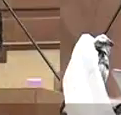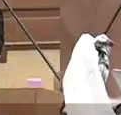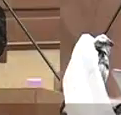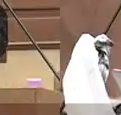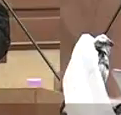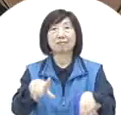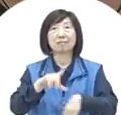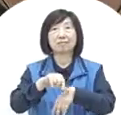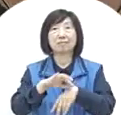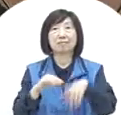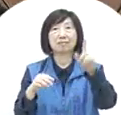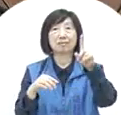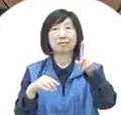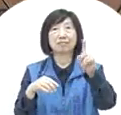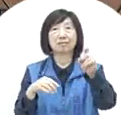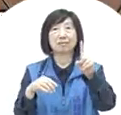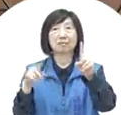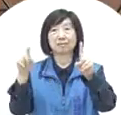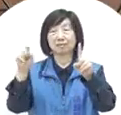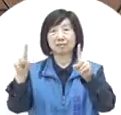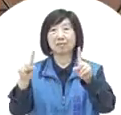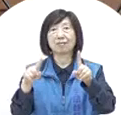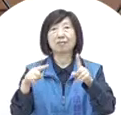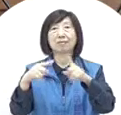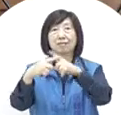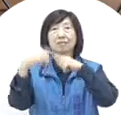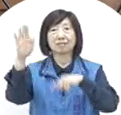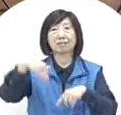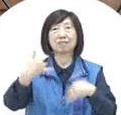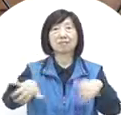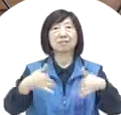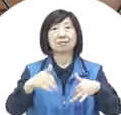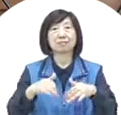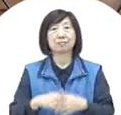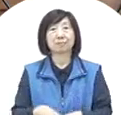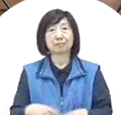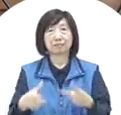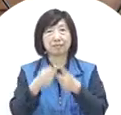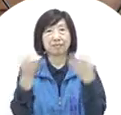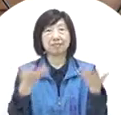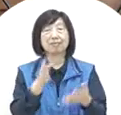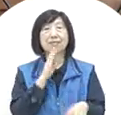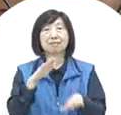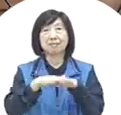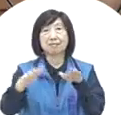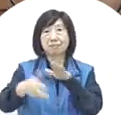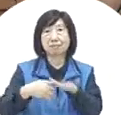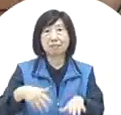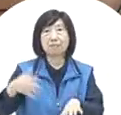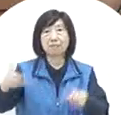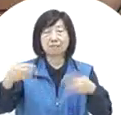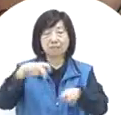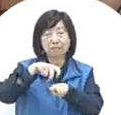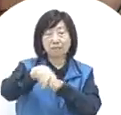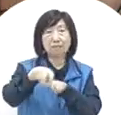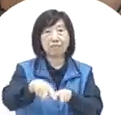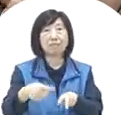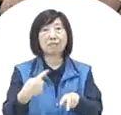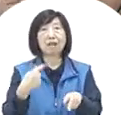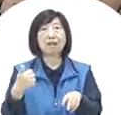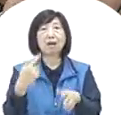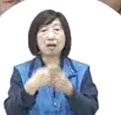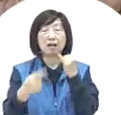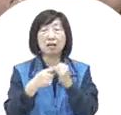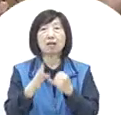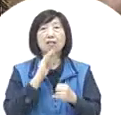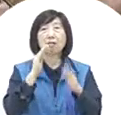是11:11，到现在还没有来哦哈。第二件事情，我们要安坑轻轨的营运量，市府又不提供嘞。我们